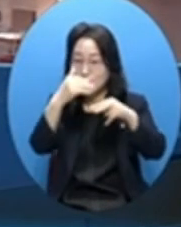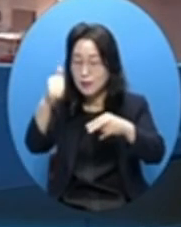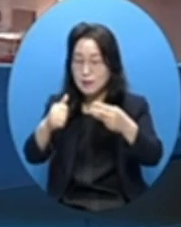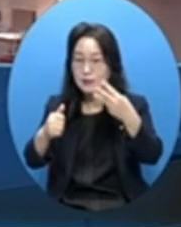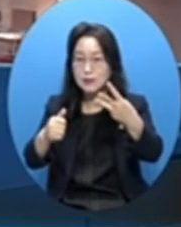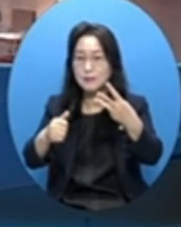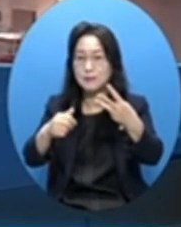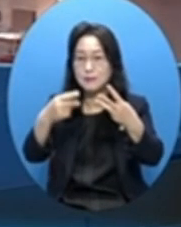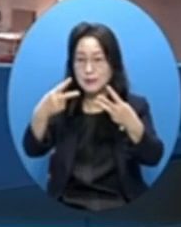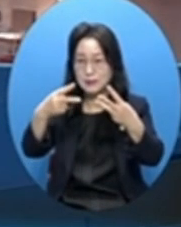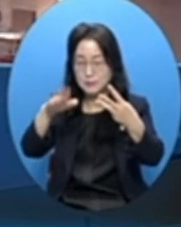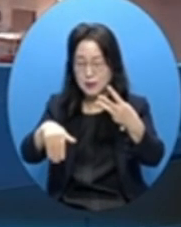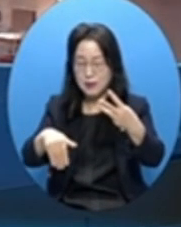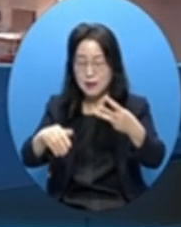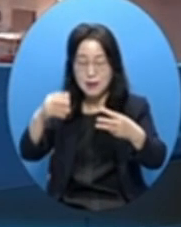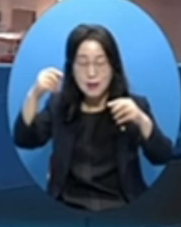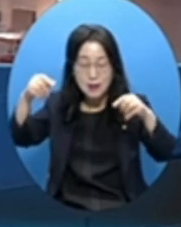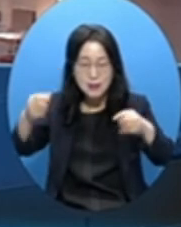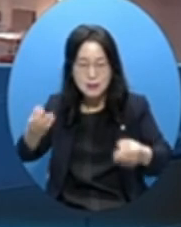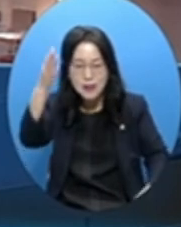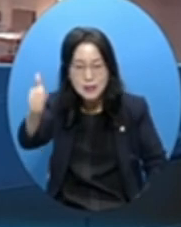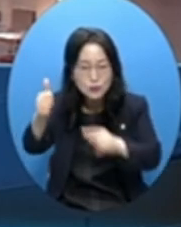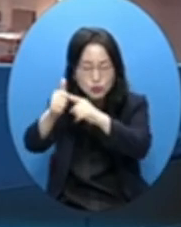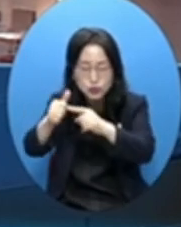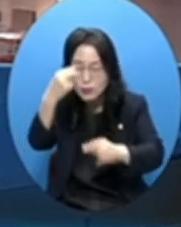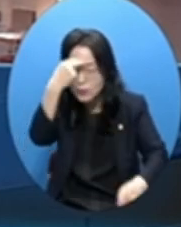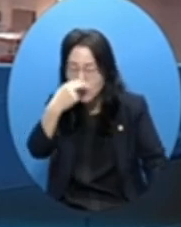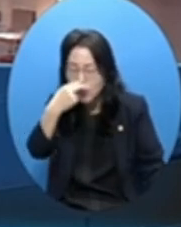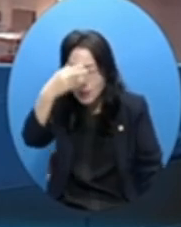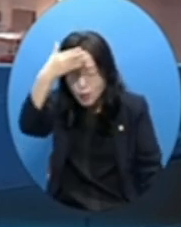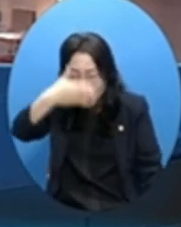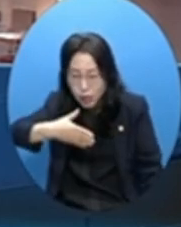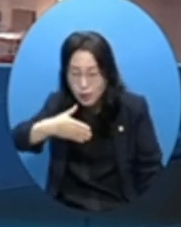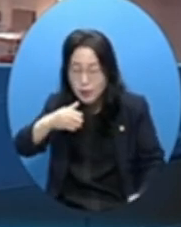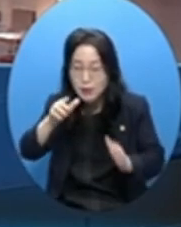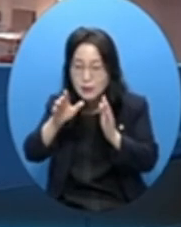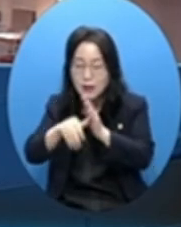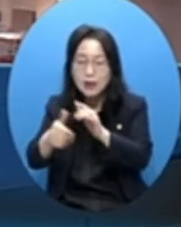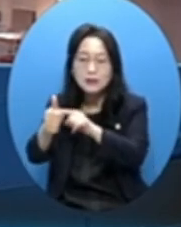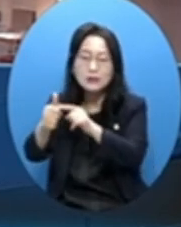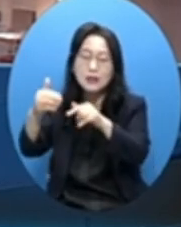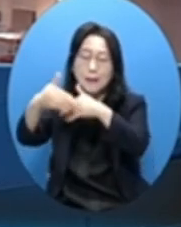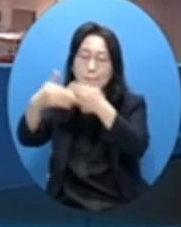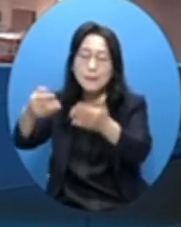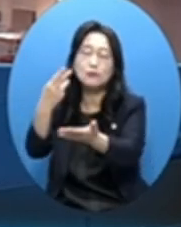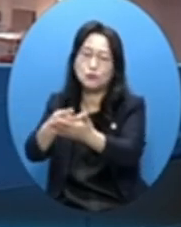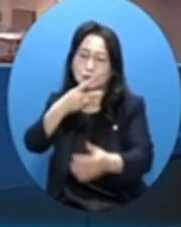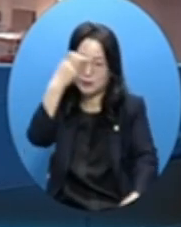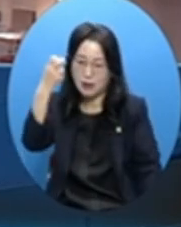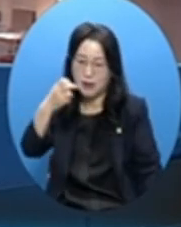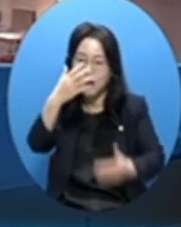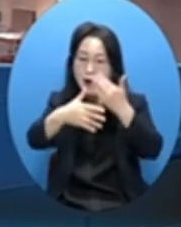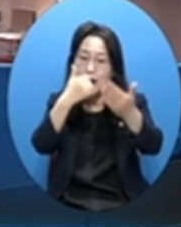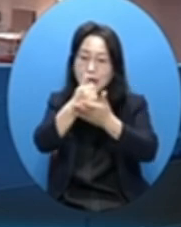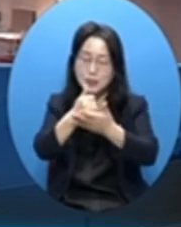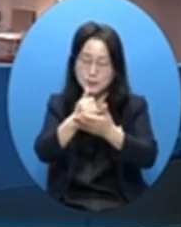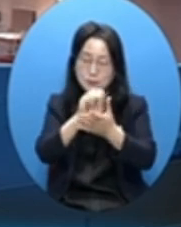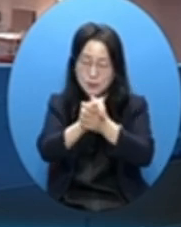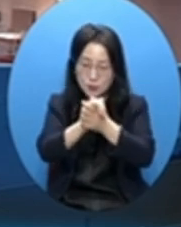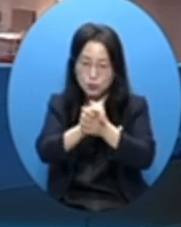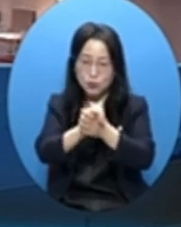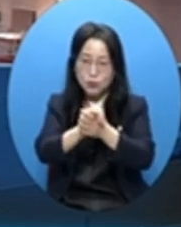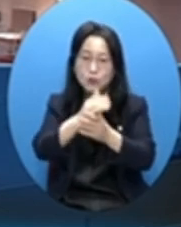점점 5도 가서 잘 보지 못하는 그 때 그가 자기 처소에 누웠고 하루 또 보러 아직 꺼지지 아니하였으며 사무엘은